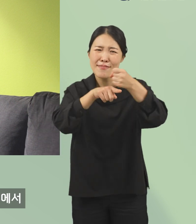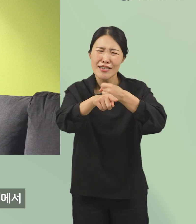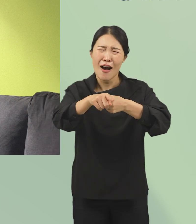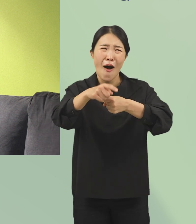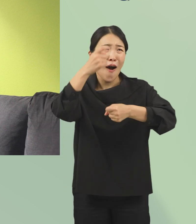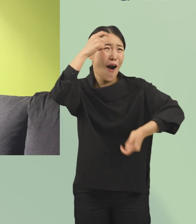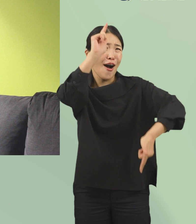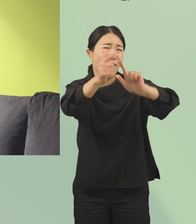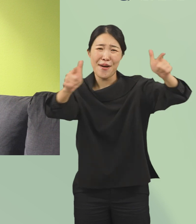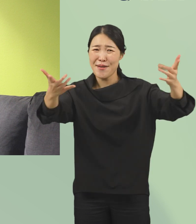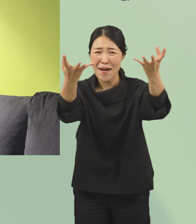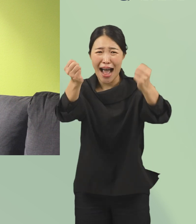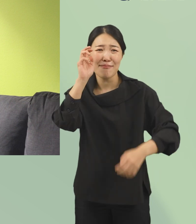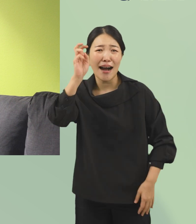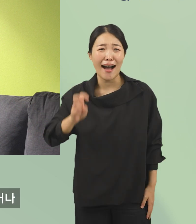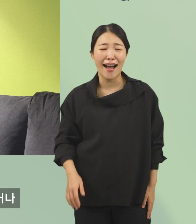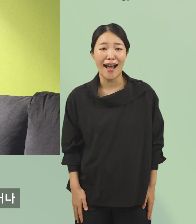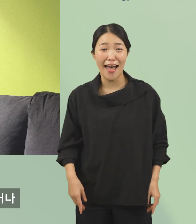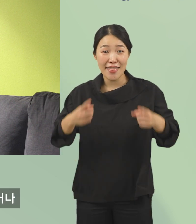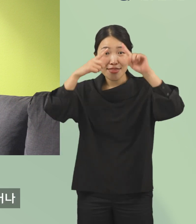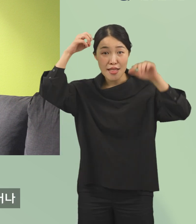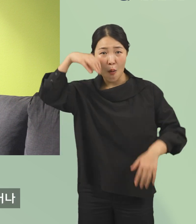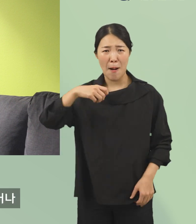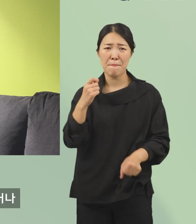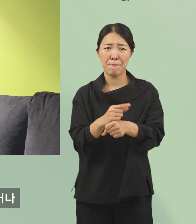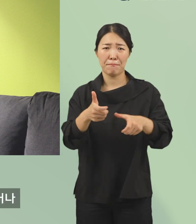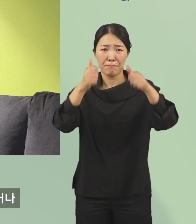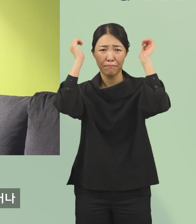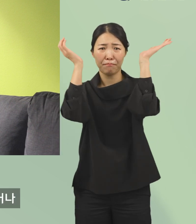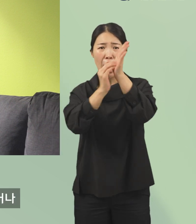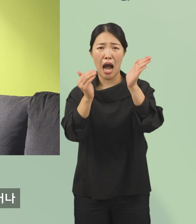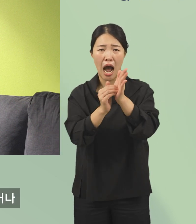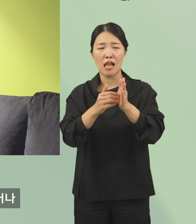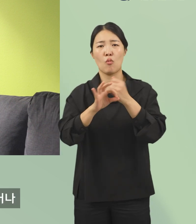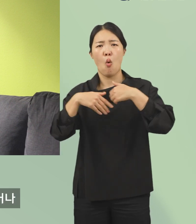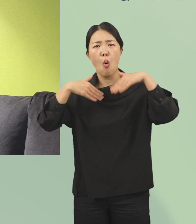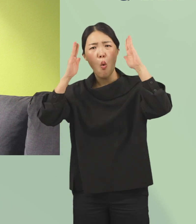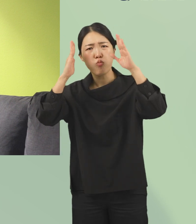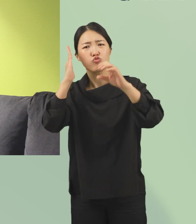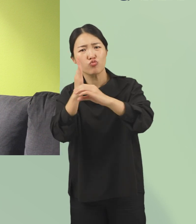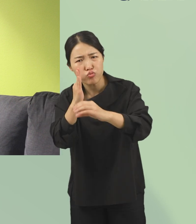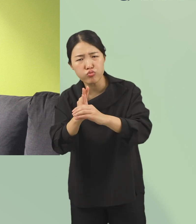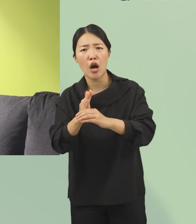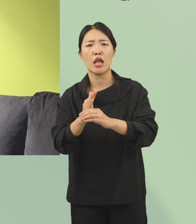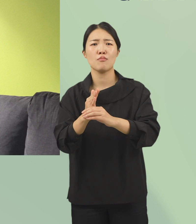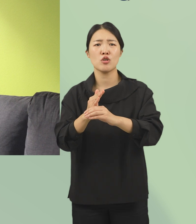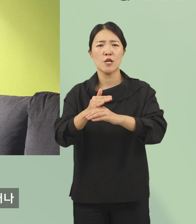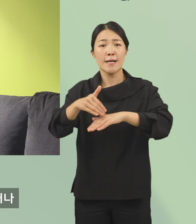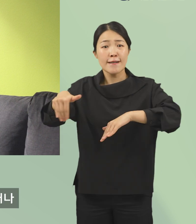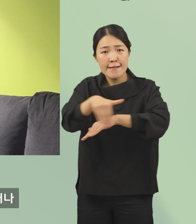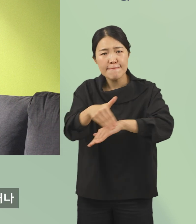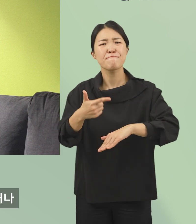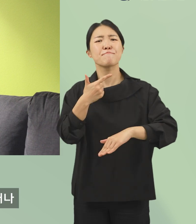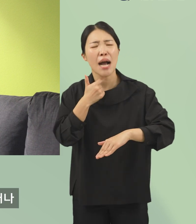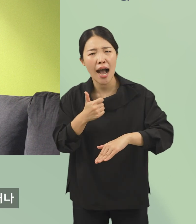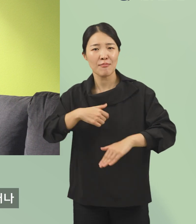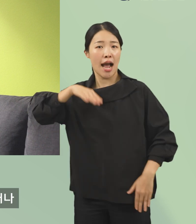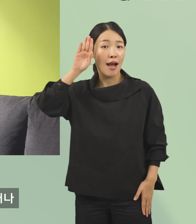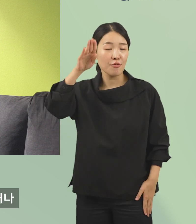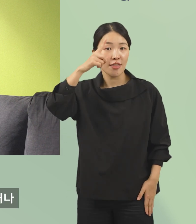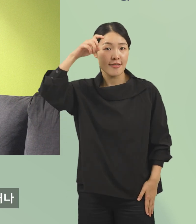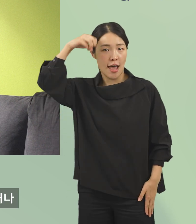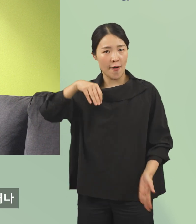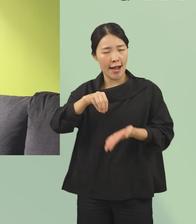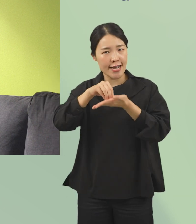가지 의미에서 성격은 다양하겠지만 대학원에 이미 입학하셔서 공부를 하고 계시거나 대학원을 다니셨거나 혹은 앞으로 대학원을 다니실